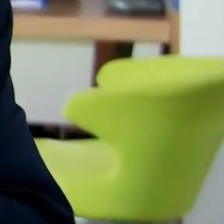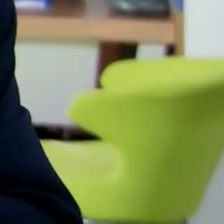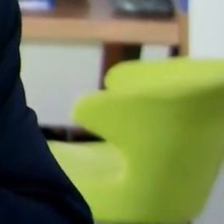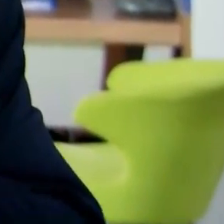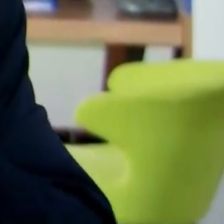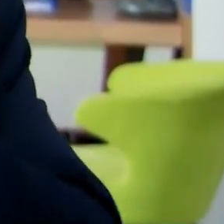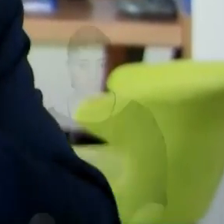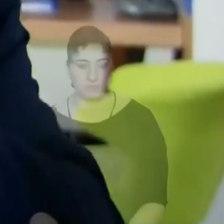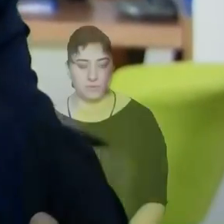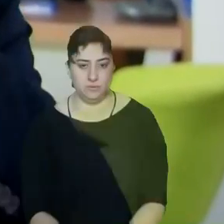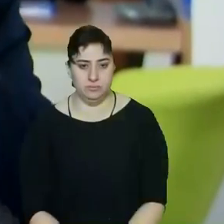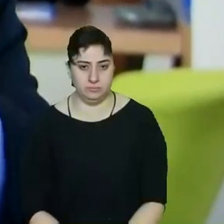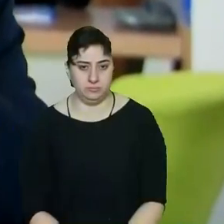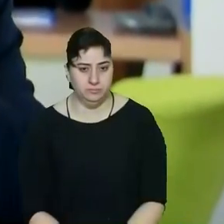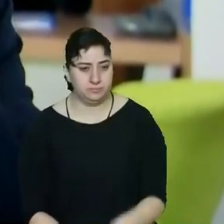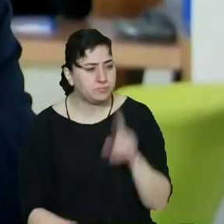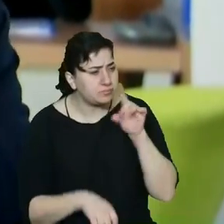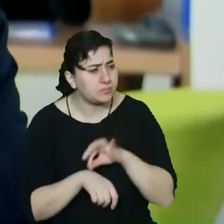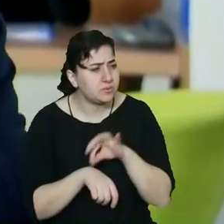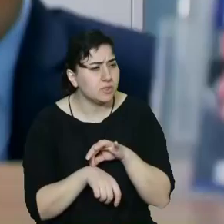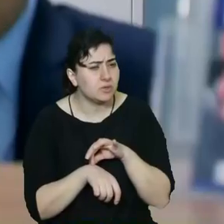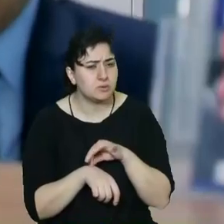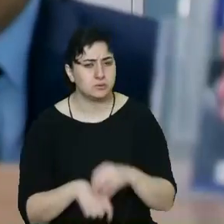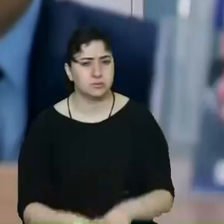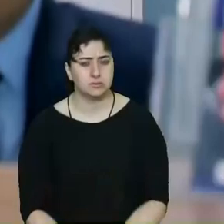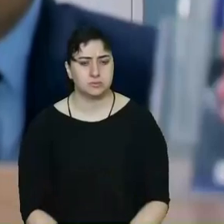duraksadı. Bir dakika, bir dakika.